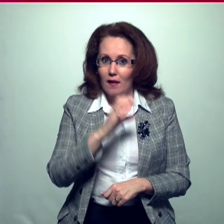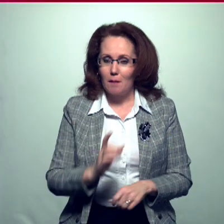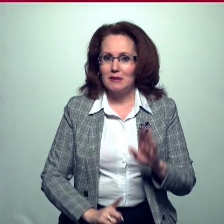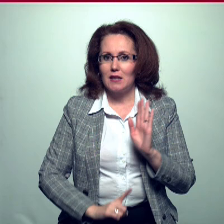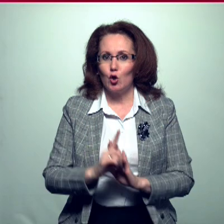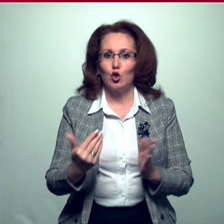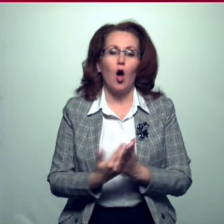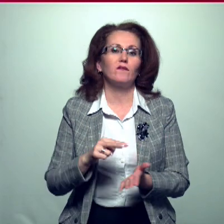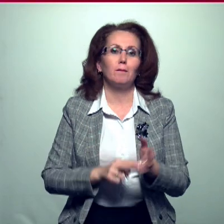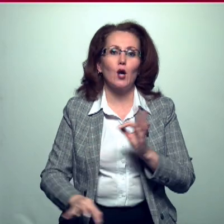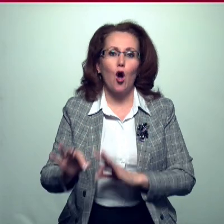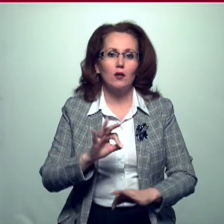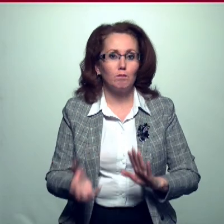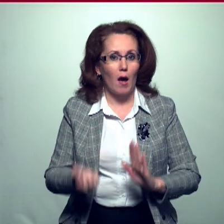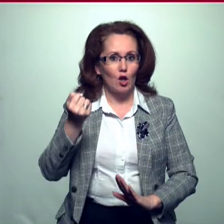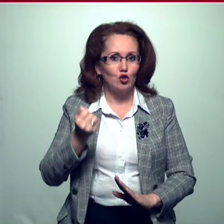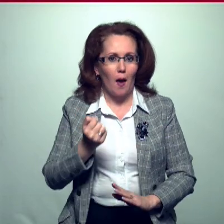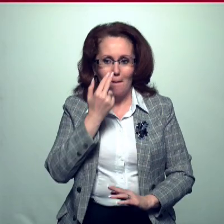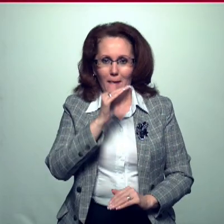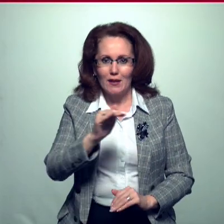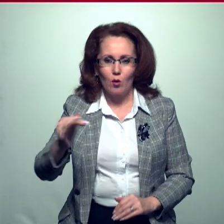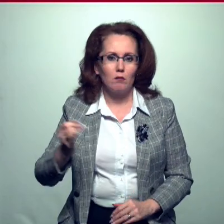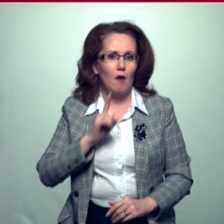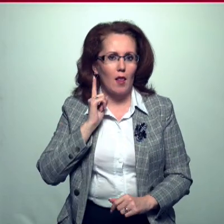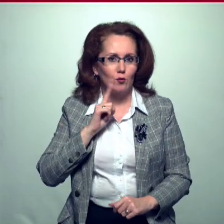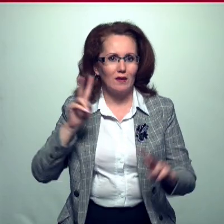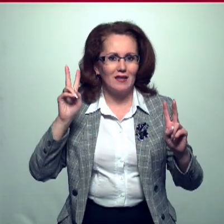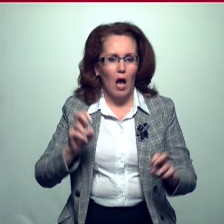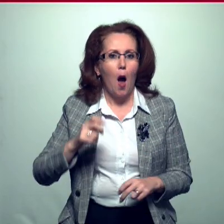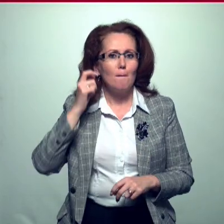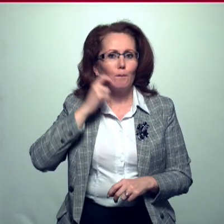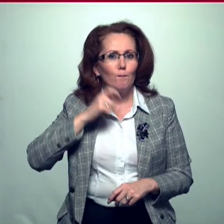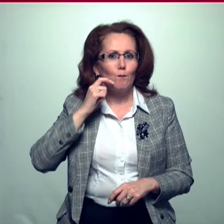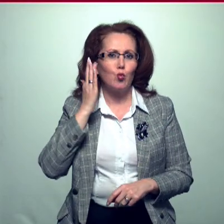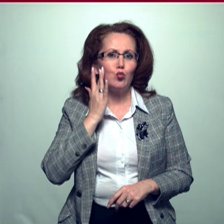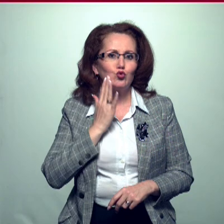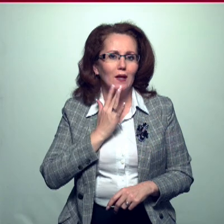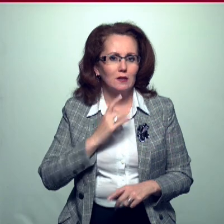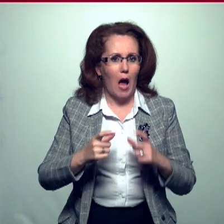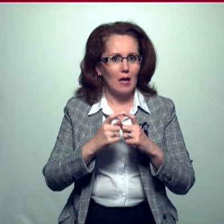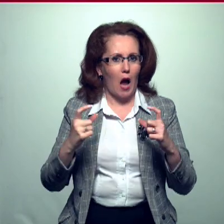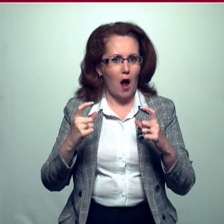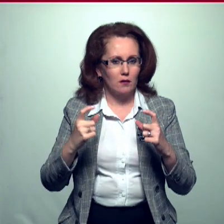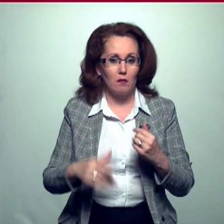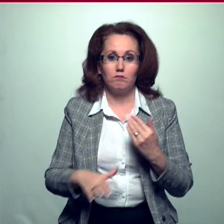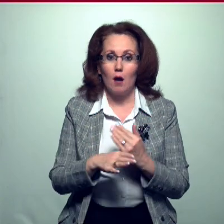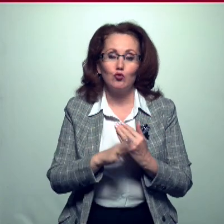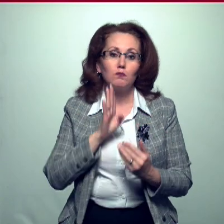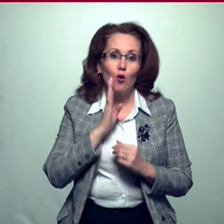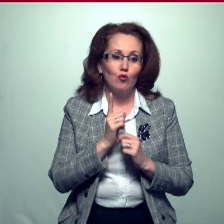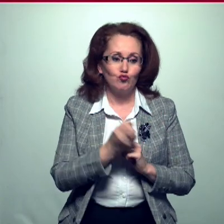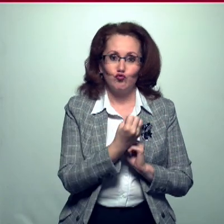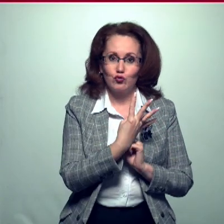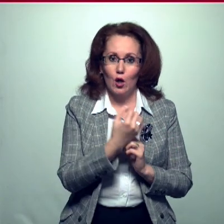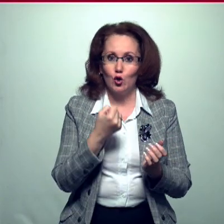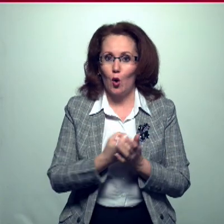стартует новый проект по поддержке подростков и молодежи – «Пушкинская карта». Она позволит молодым людям от 14 до 22 лет бесплатно